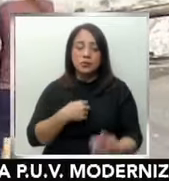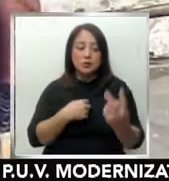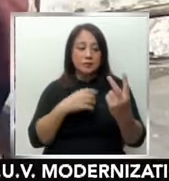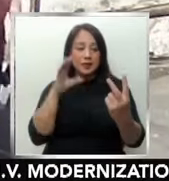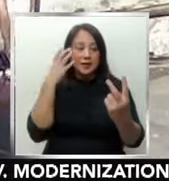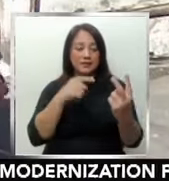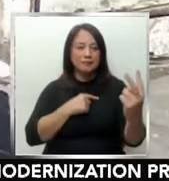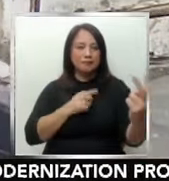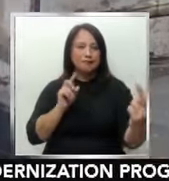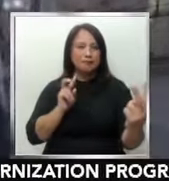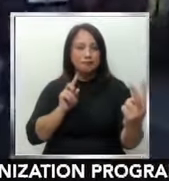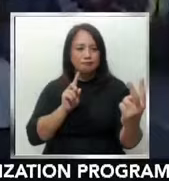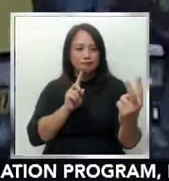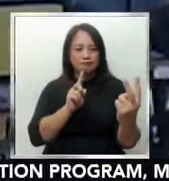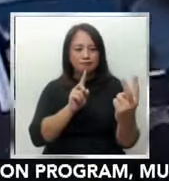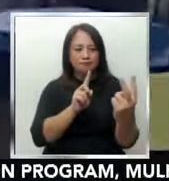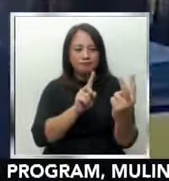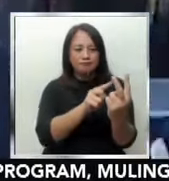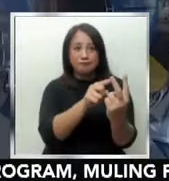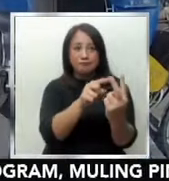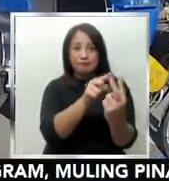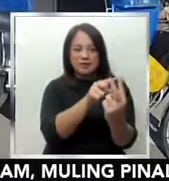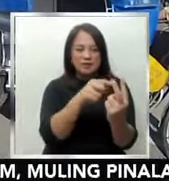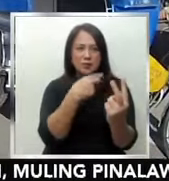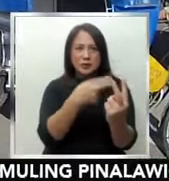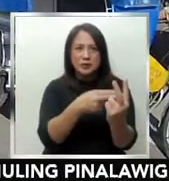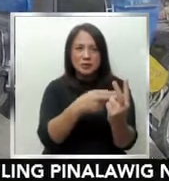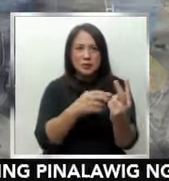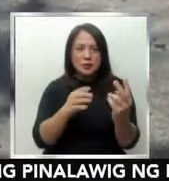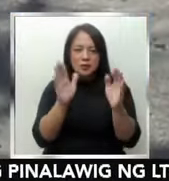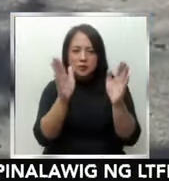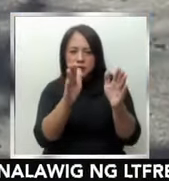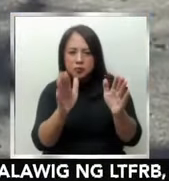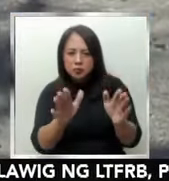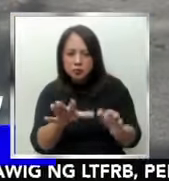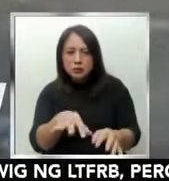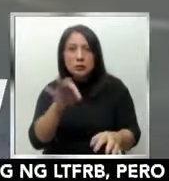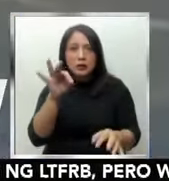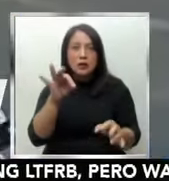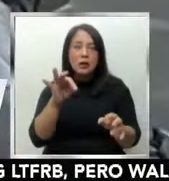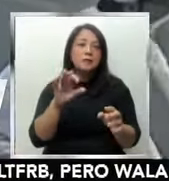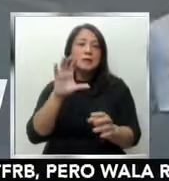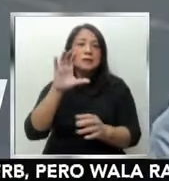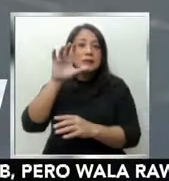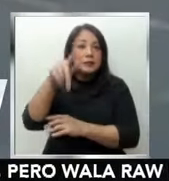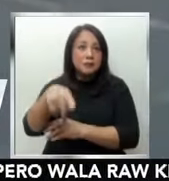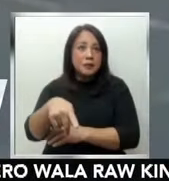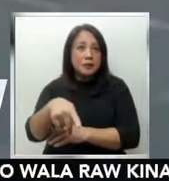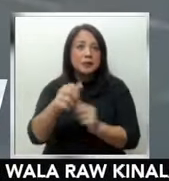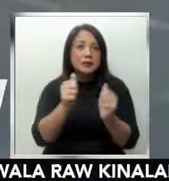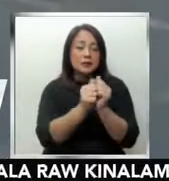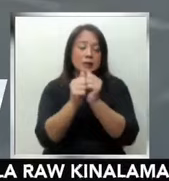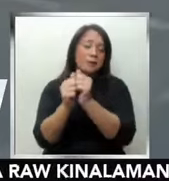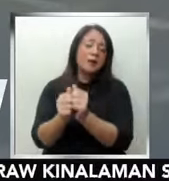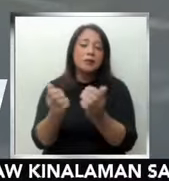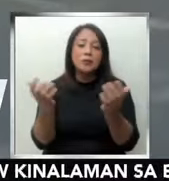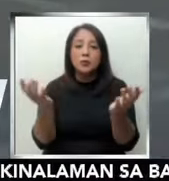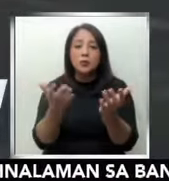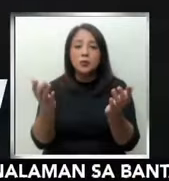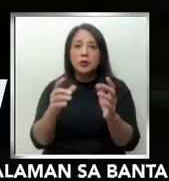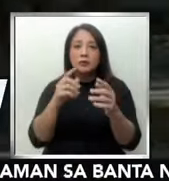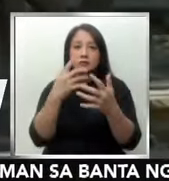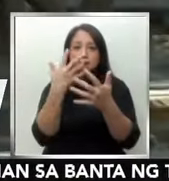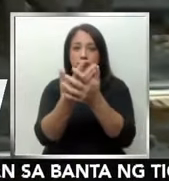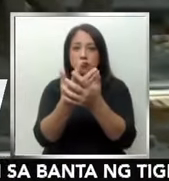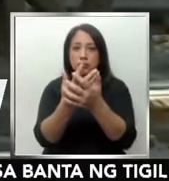hindi nila tunay na pangalan kinapkapan at kinuhaan daw sila ng cellphone noon bago isama sa presinto iniimbitahan daw po yung pinsan